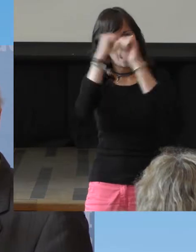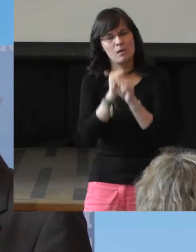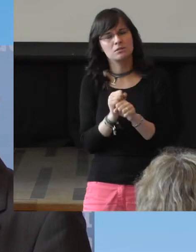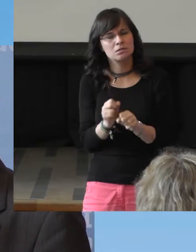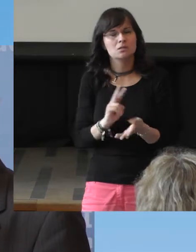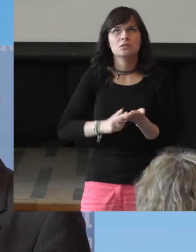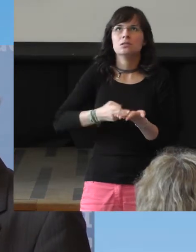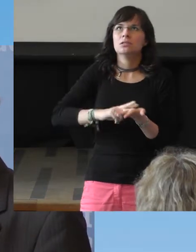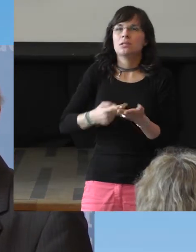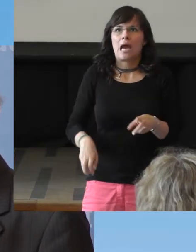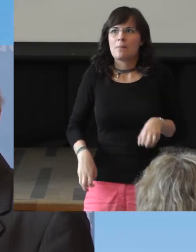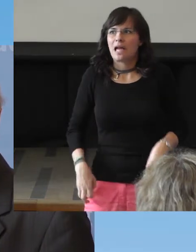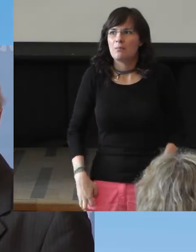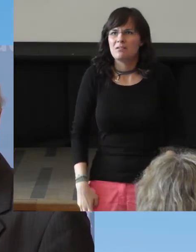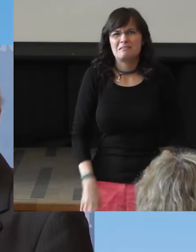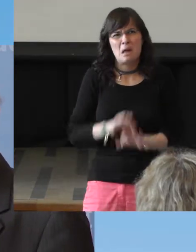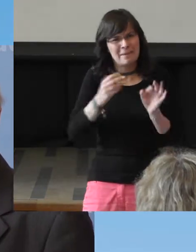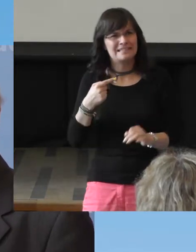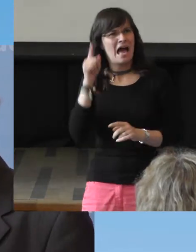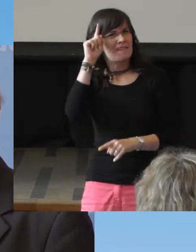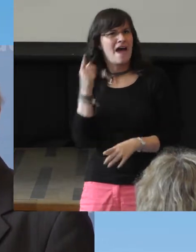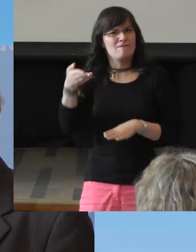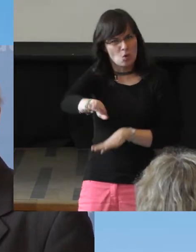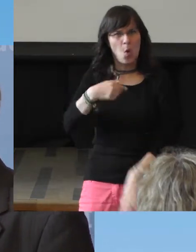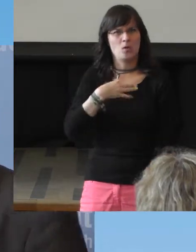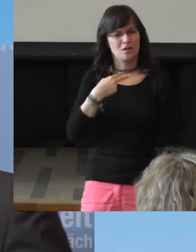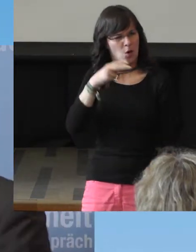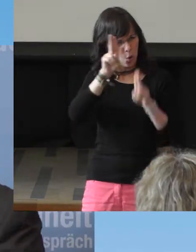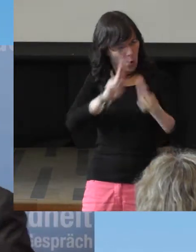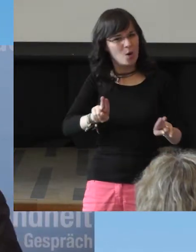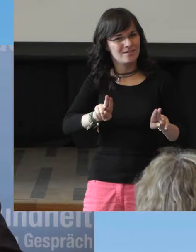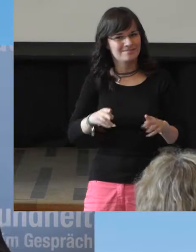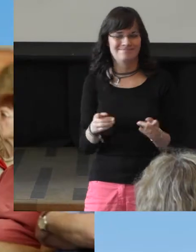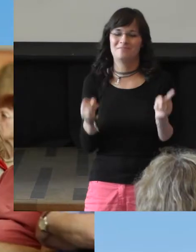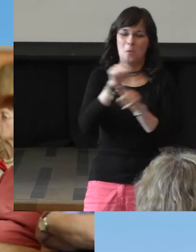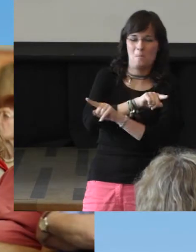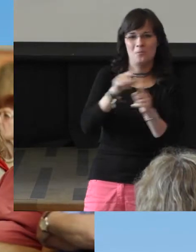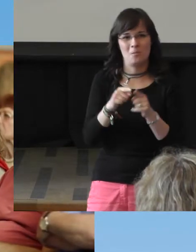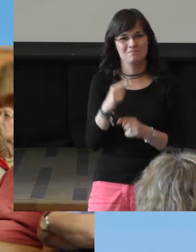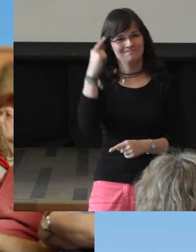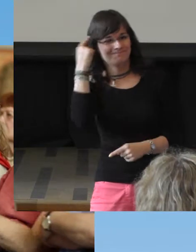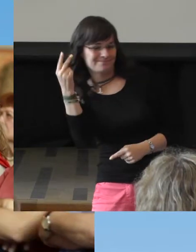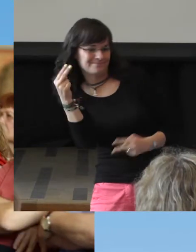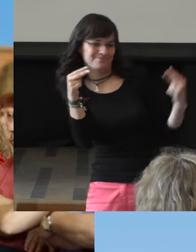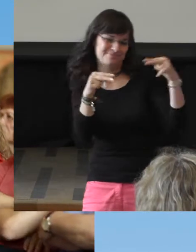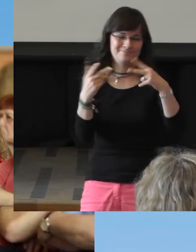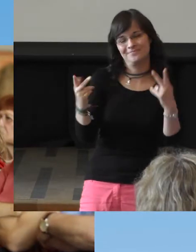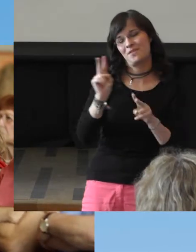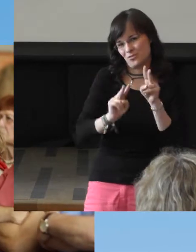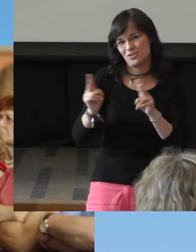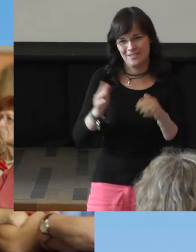es mir, wenn der Nerv tot wäre und ich hätte meine Ruhe abends. Das ist eben die unterschiedliche Sichtweise.